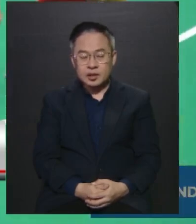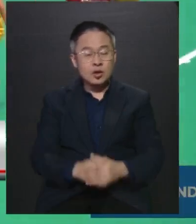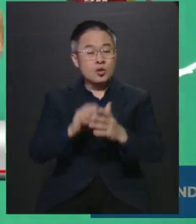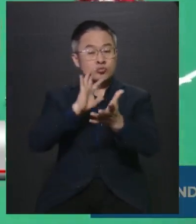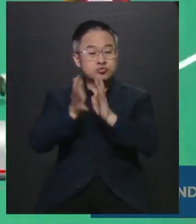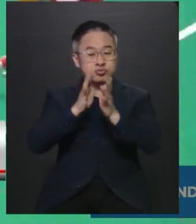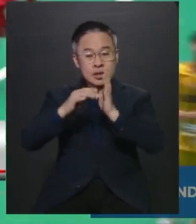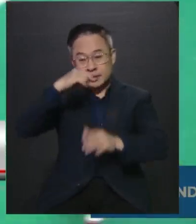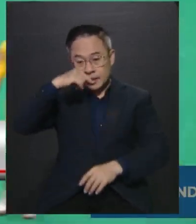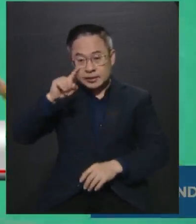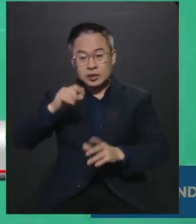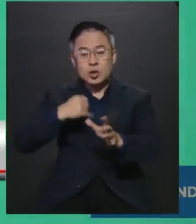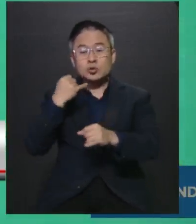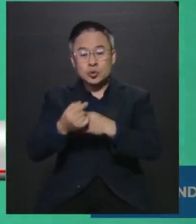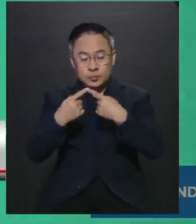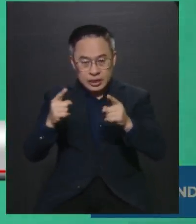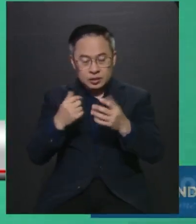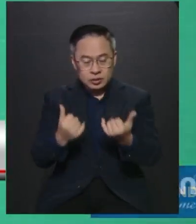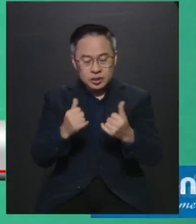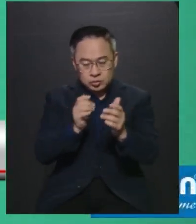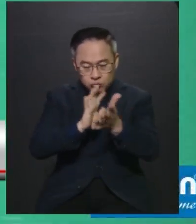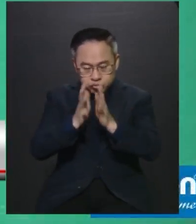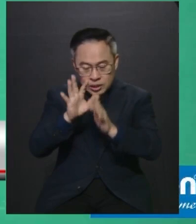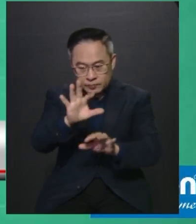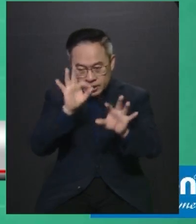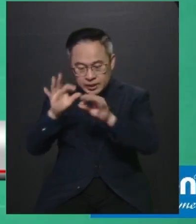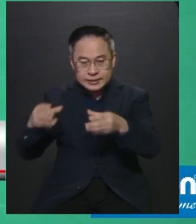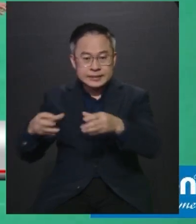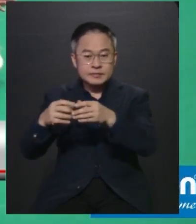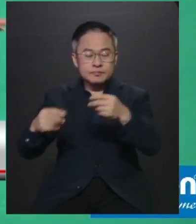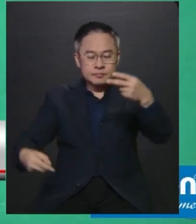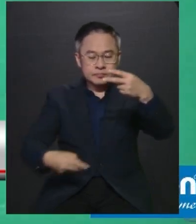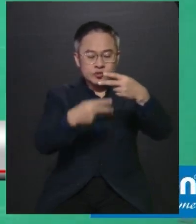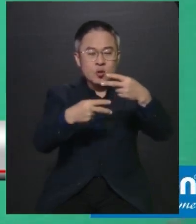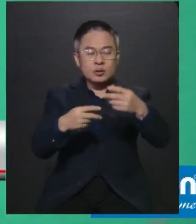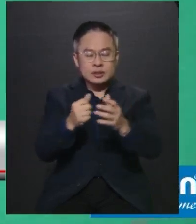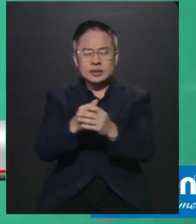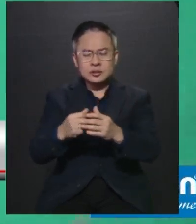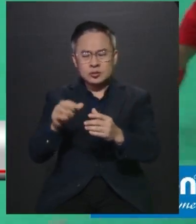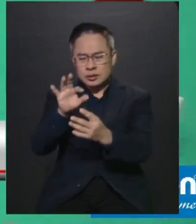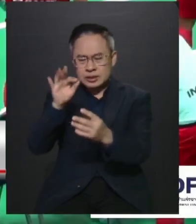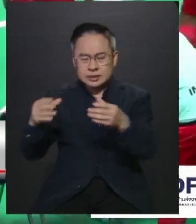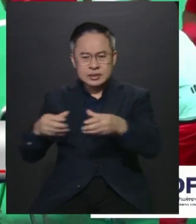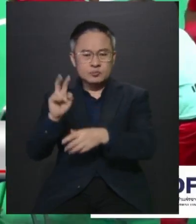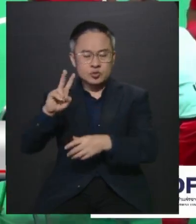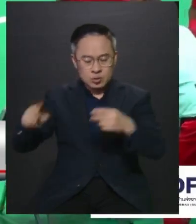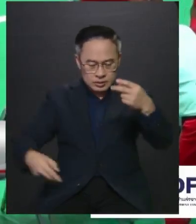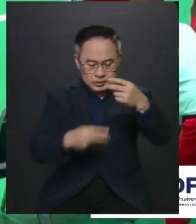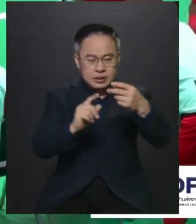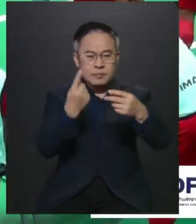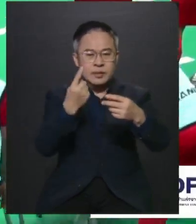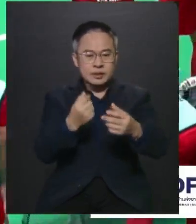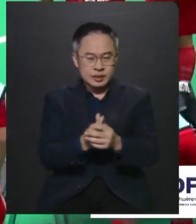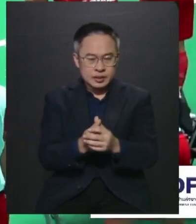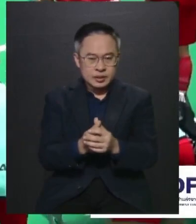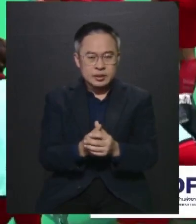ไปแล้วอปอย่างที่เรารายงานกันว่าถ้าข้ามได้แชมป์ใช่มั้ยเป็นประวัติศาสตร์แต่ว่าเนี่ยครับ TheChampionshipหรือว่าลีก 2เนี่ยก็ยังสนุกนะครับ